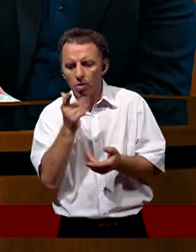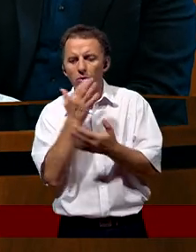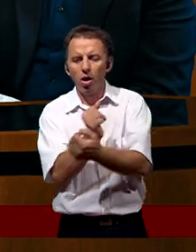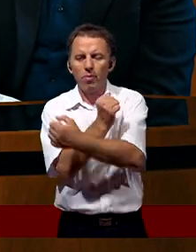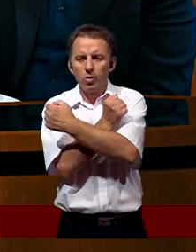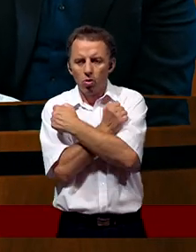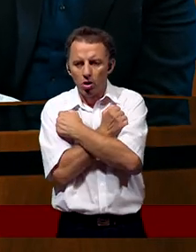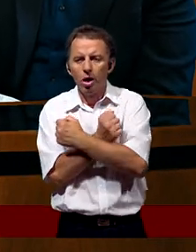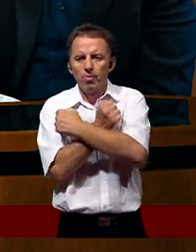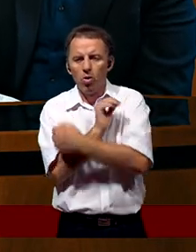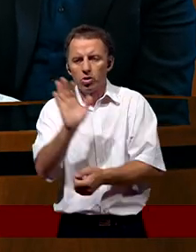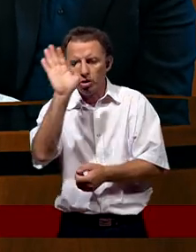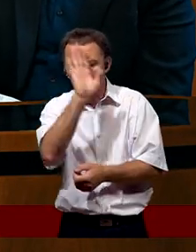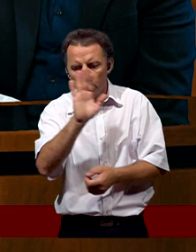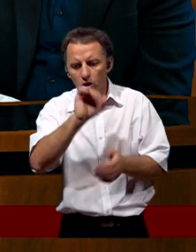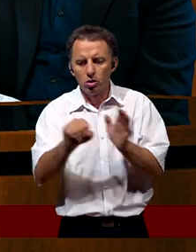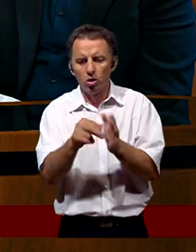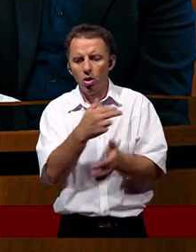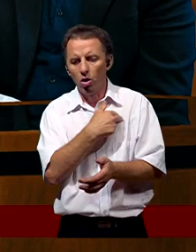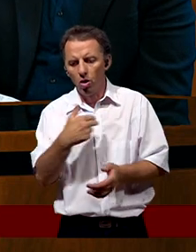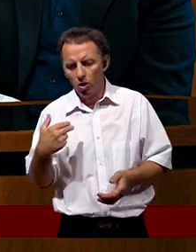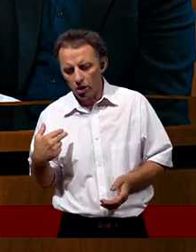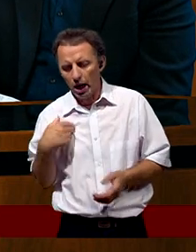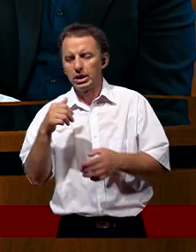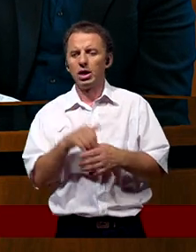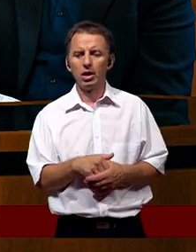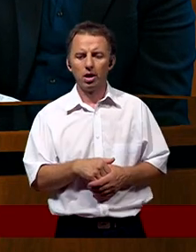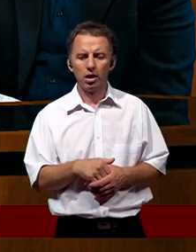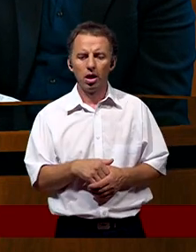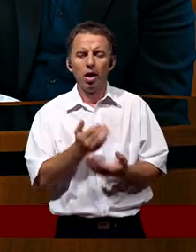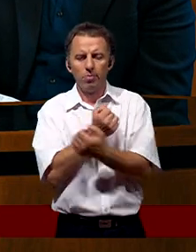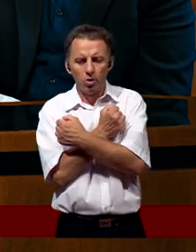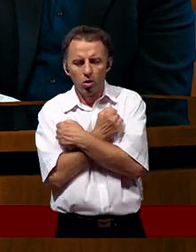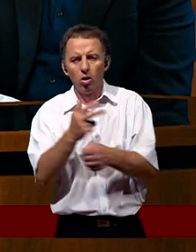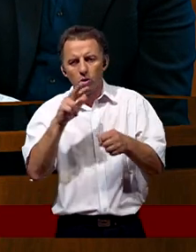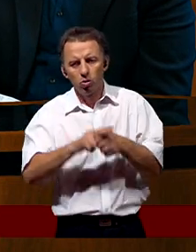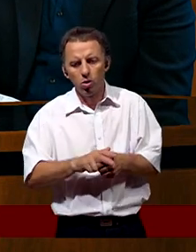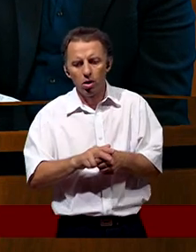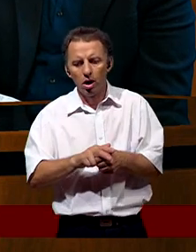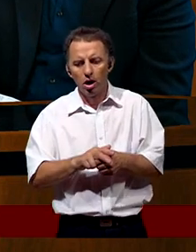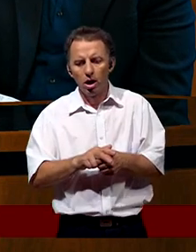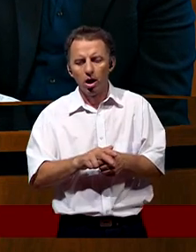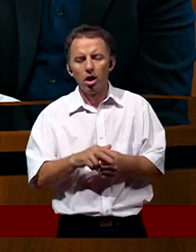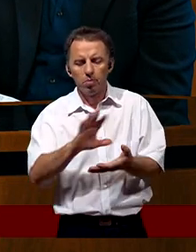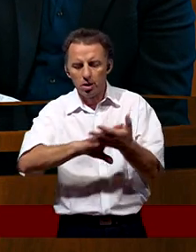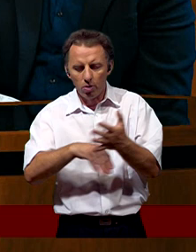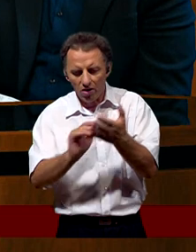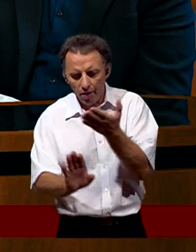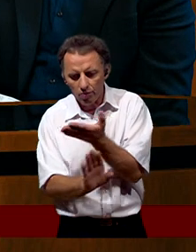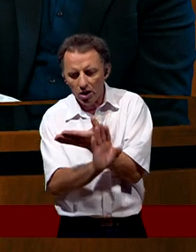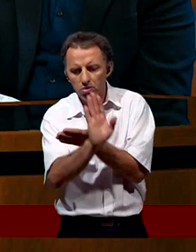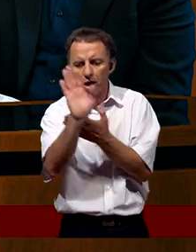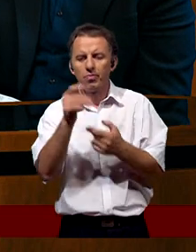dziękuję. No właśnie, kiedy mówimy o tej miłości, o miłości Boga do nas, no i miłości, która właśnie Pismo Święte